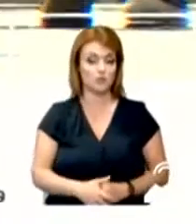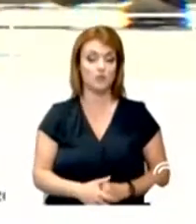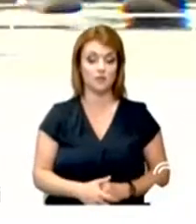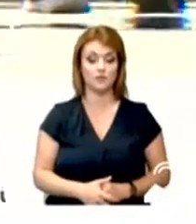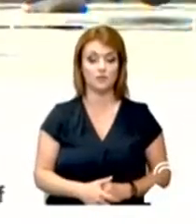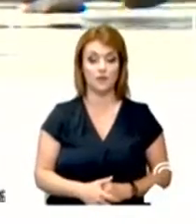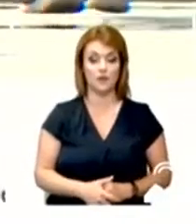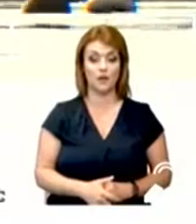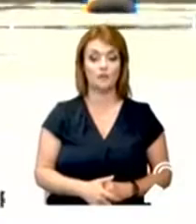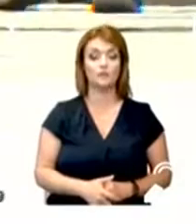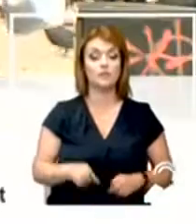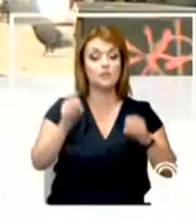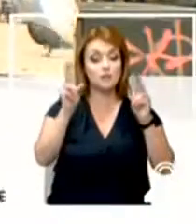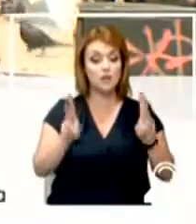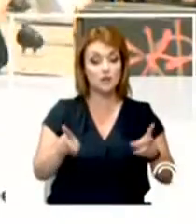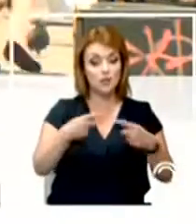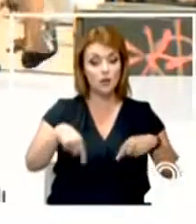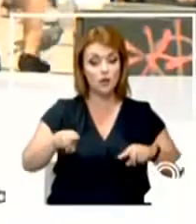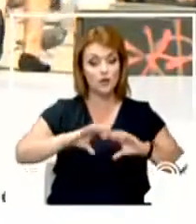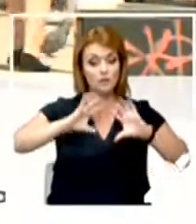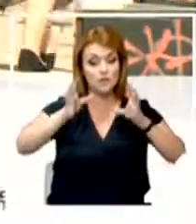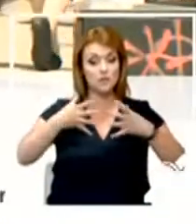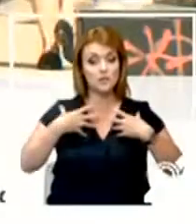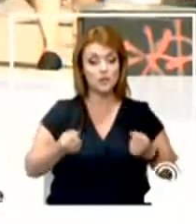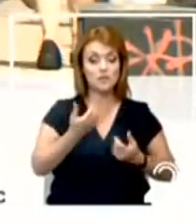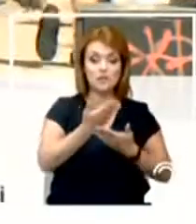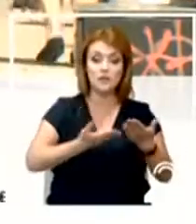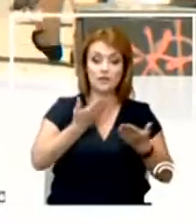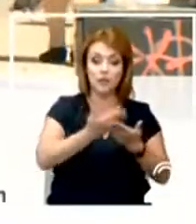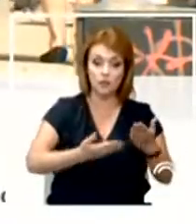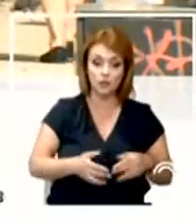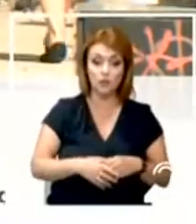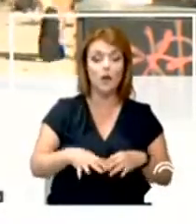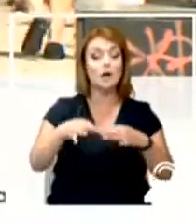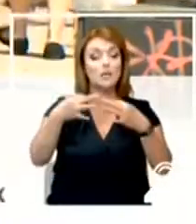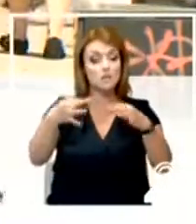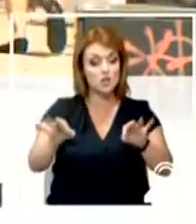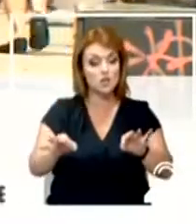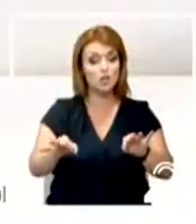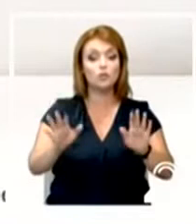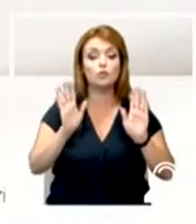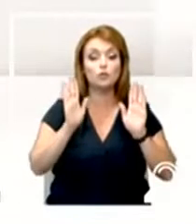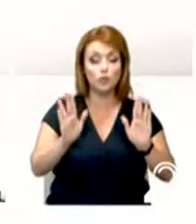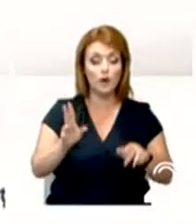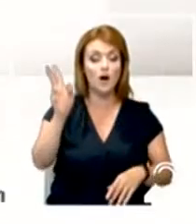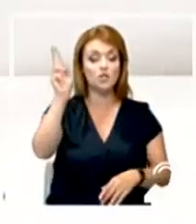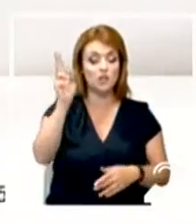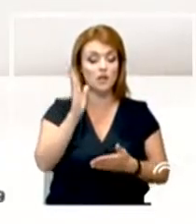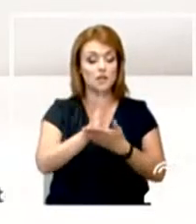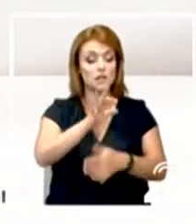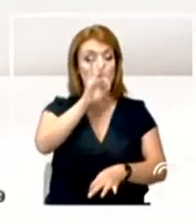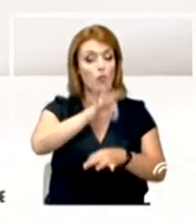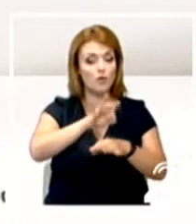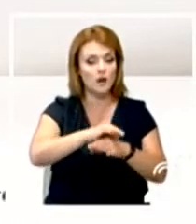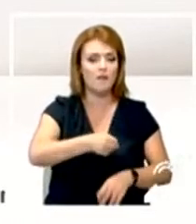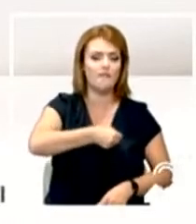și după boală, așa că experții Organizației Mondiale a Sănătății recomandă al doilea apel pentru cei mai expuși, personalul din domeniul sanitar,